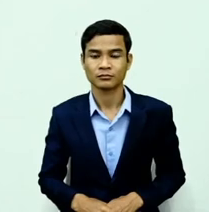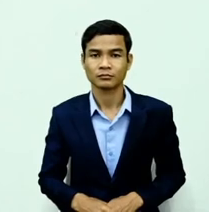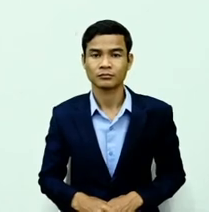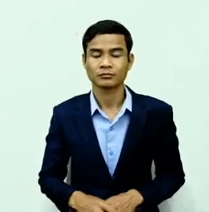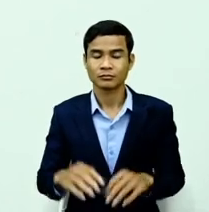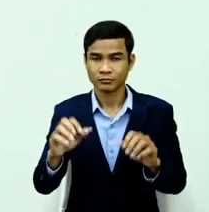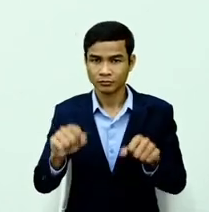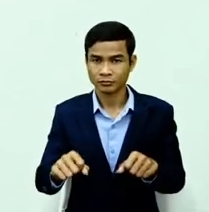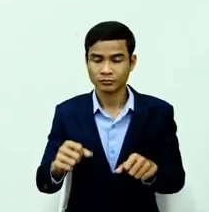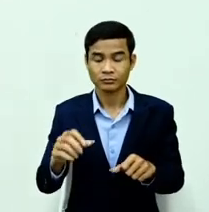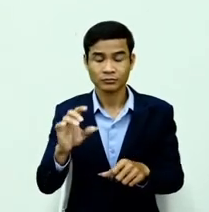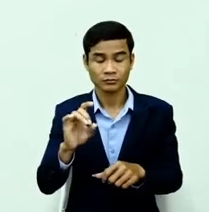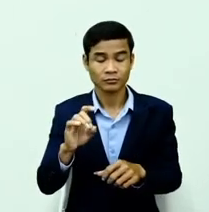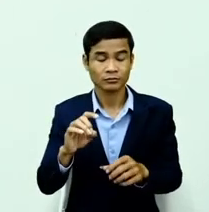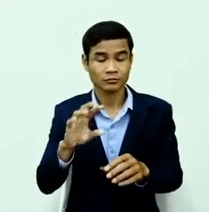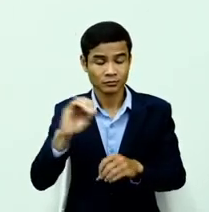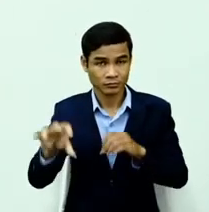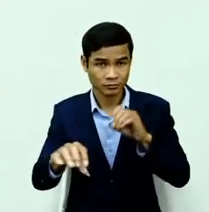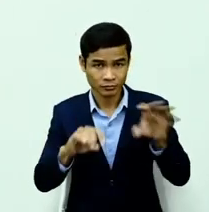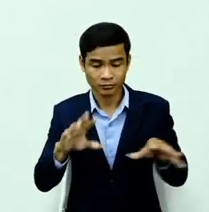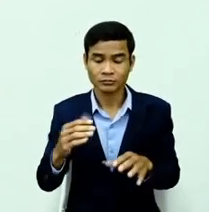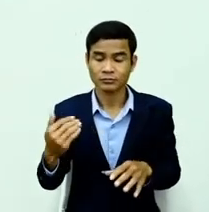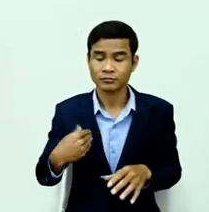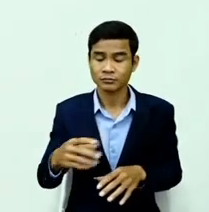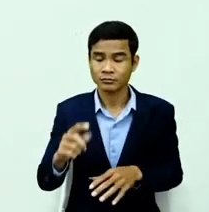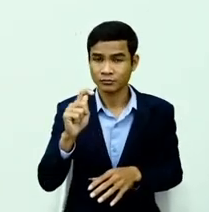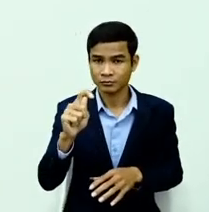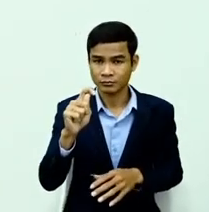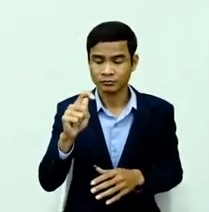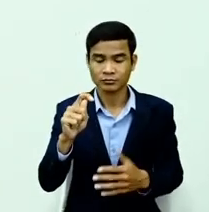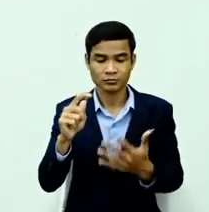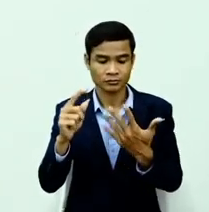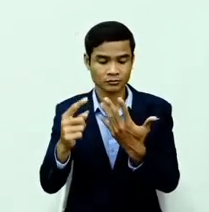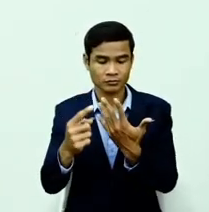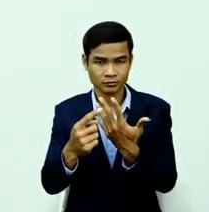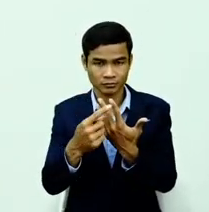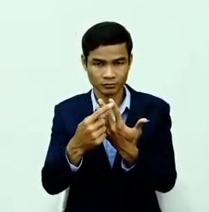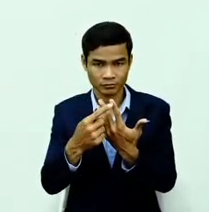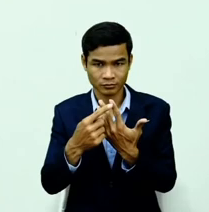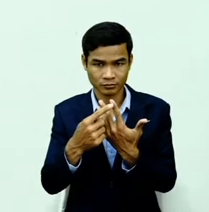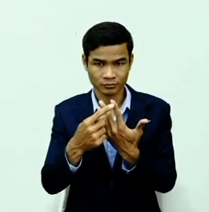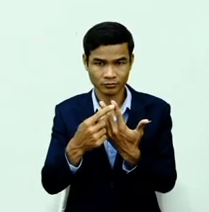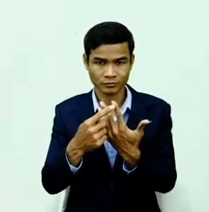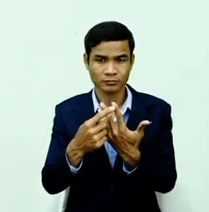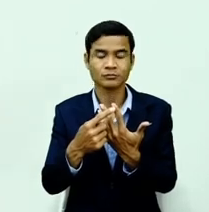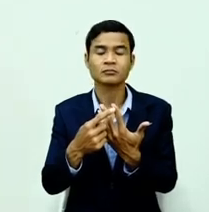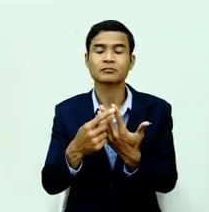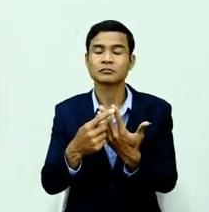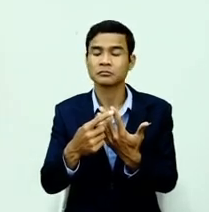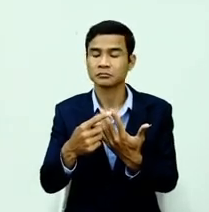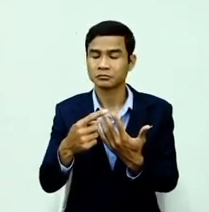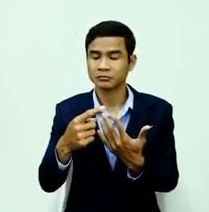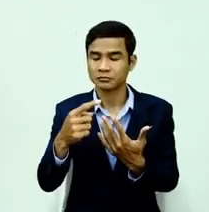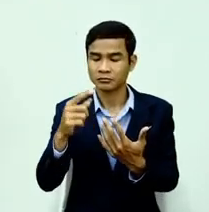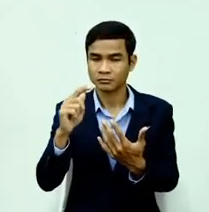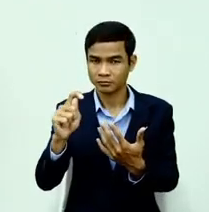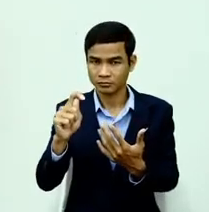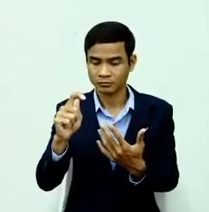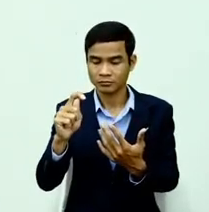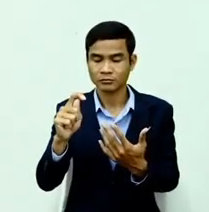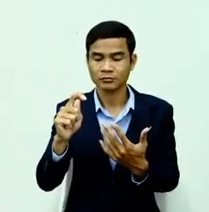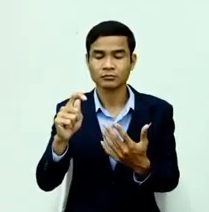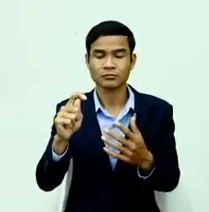cha ro ro គឺ មាន ផ្ចឹង ជា អ្នក រ cha មាន ស្រៈ អ cha មាន ផ្ចឹង ជា អ្នក